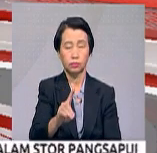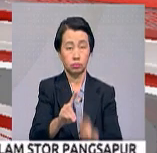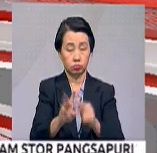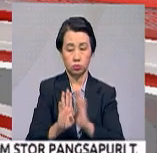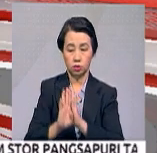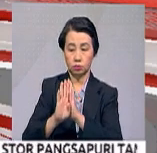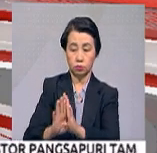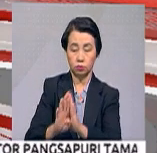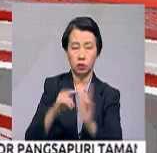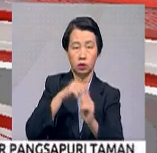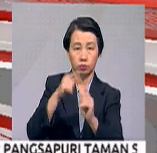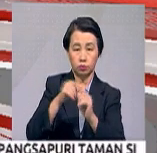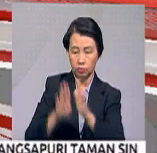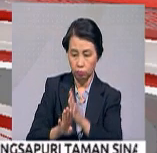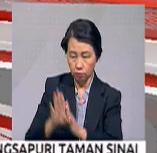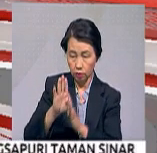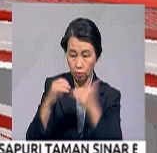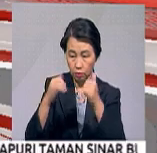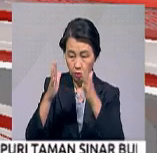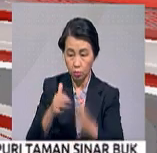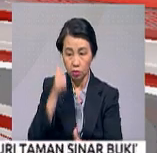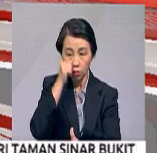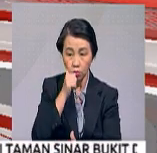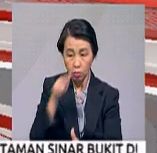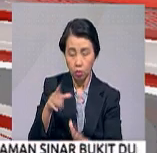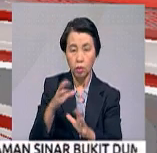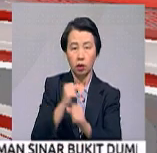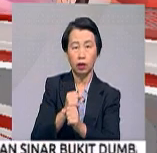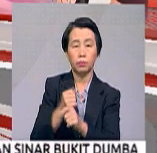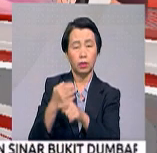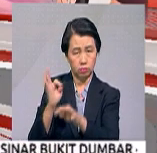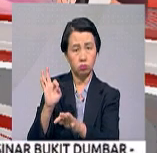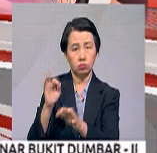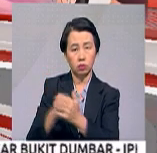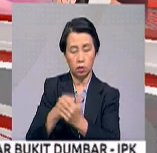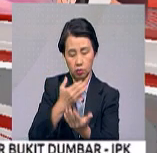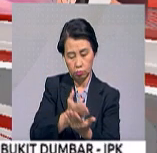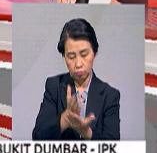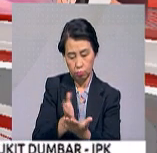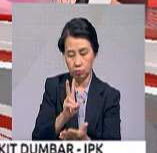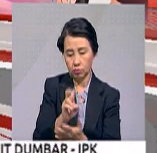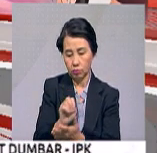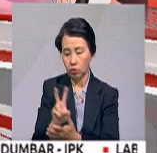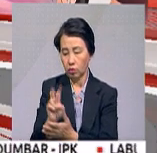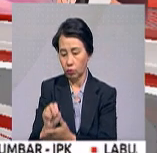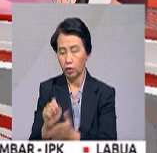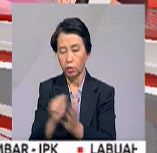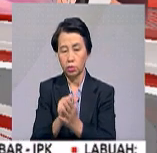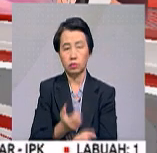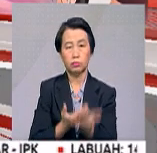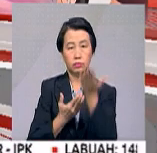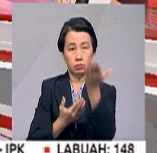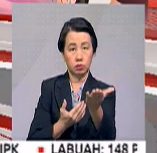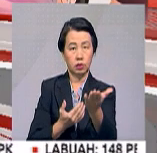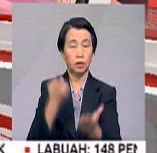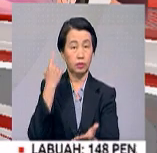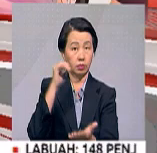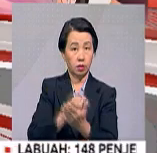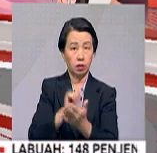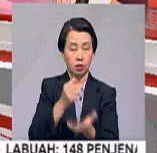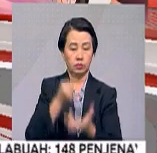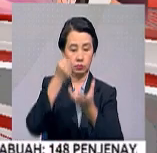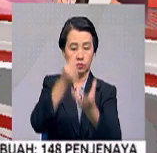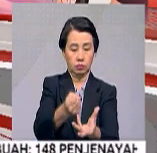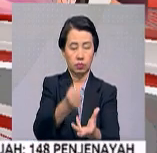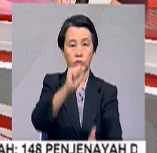terbukti apabila pembangunan atlet wanita juga mendapat tempat dalam Belanjawan 2020 yang dibentangkan baru-baru ini dengan